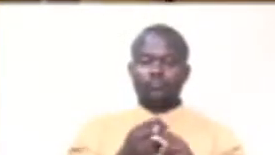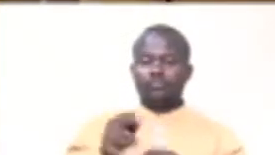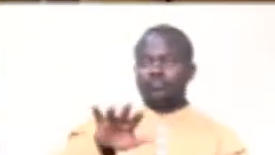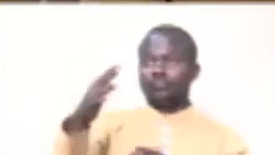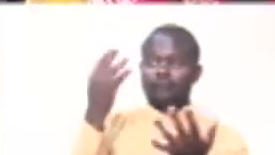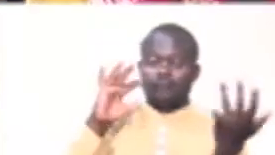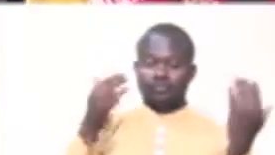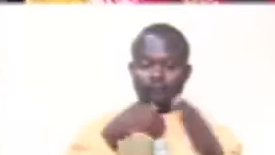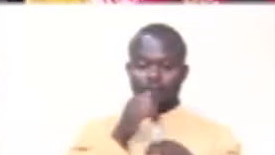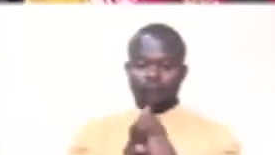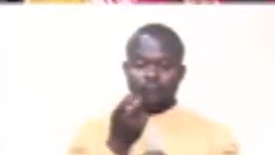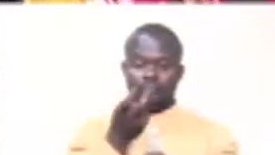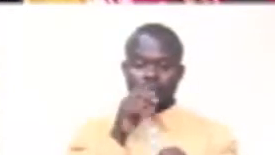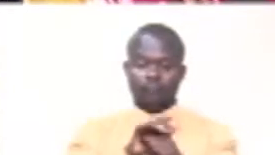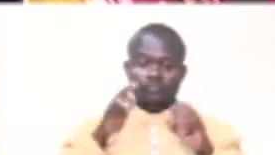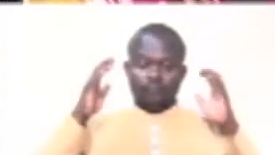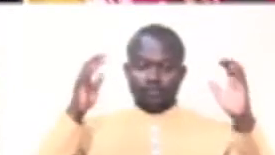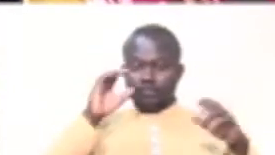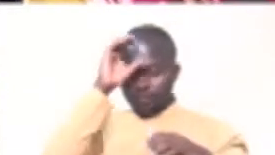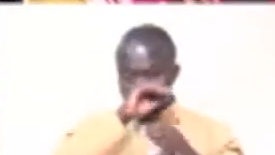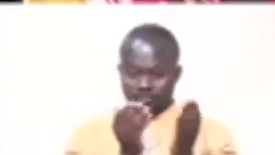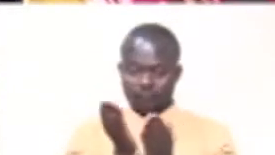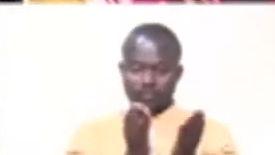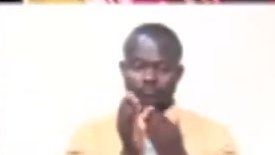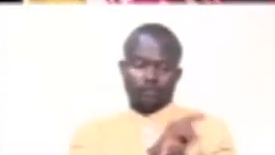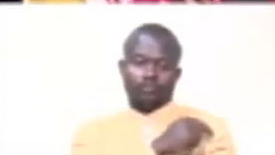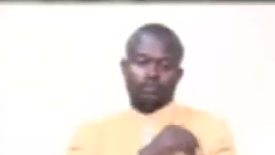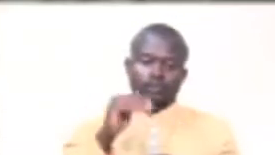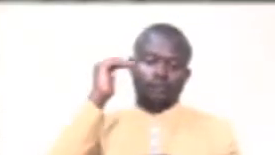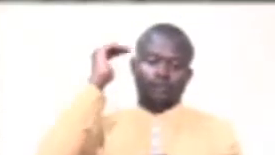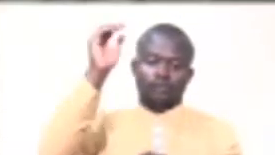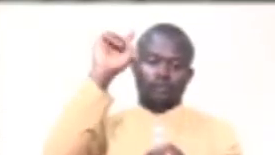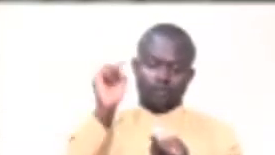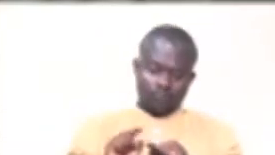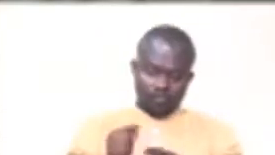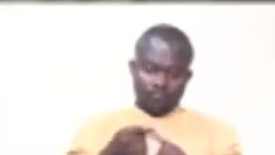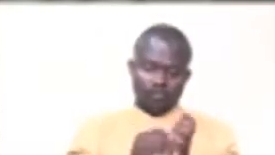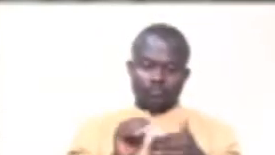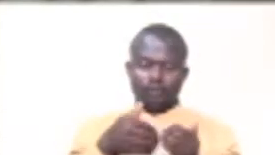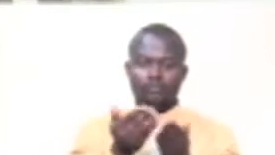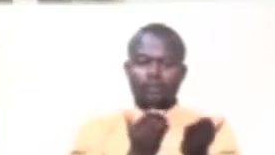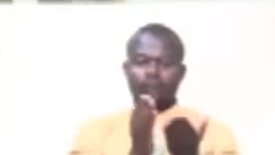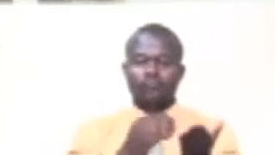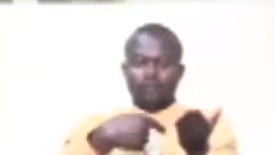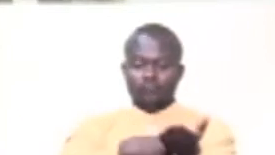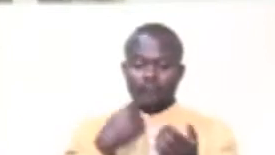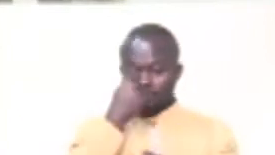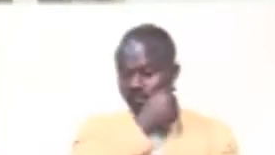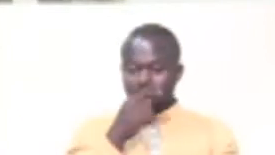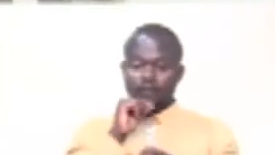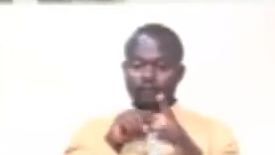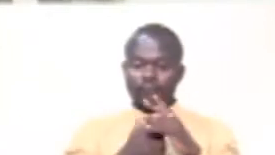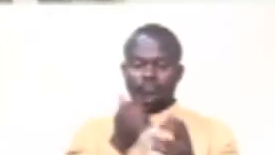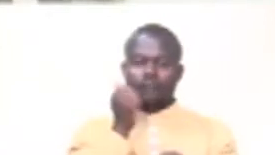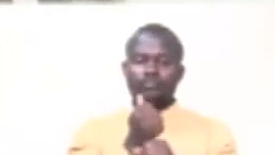ishyamba bakoraga ingendo ndende baje gushaka serivisi ku bitaro bikuru ubu bagabanutse, kandi ko serivisi y'ubuvuzi bw'amaso